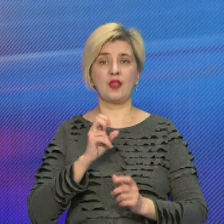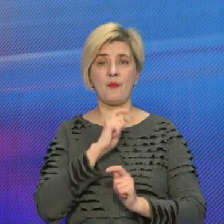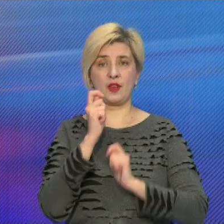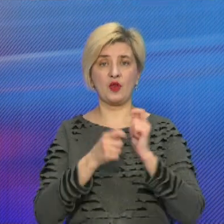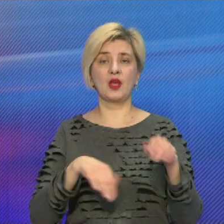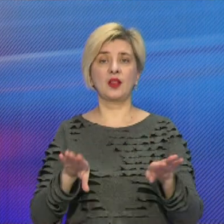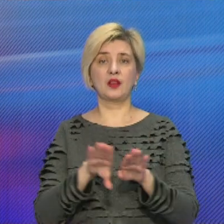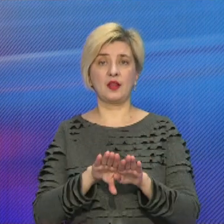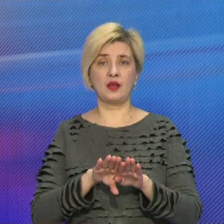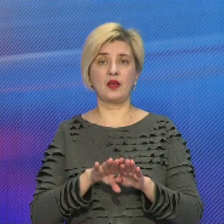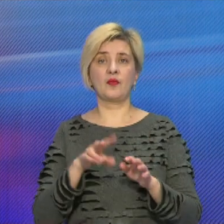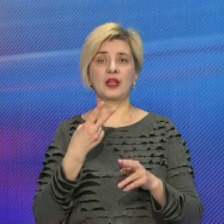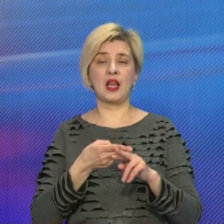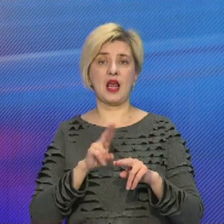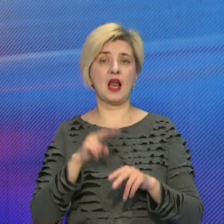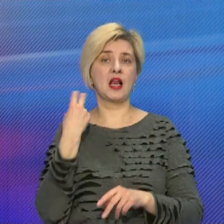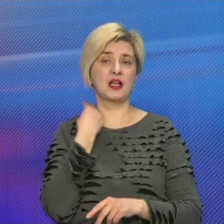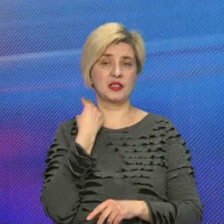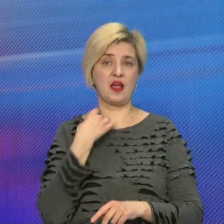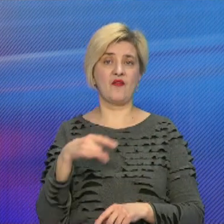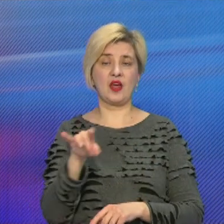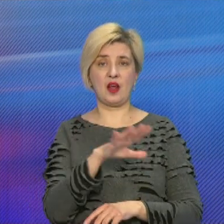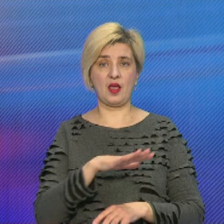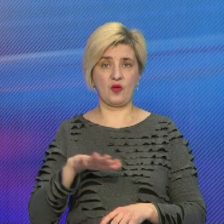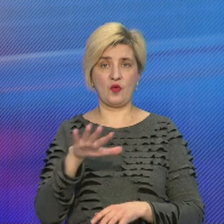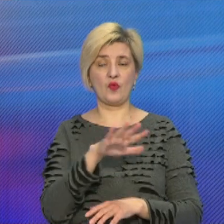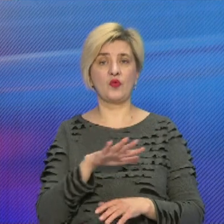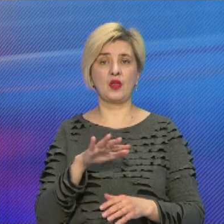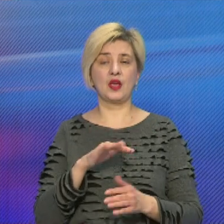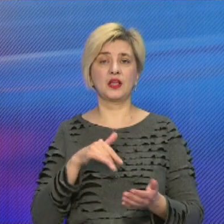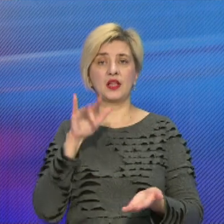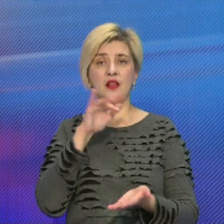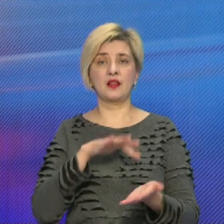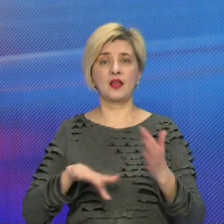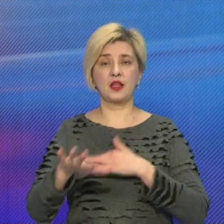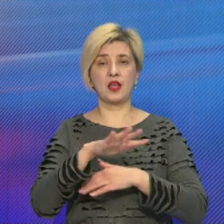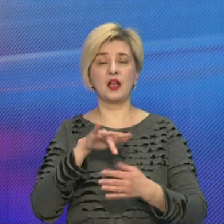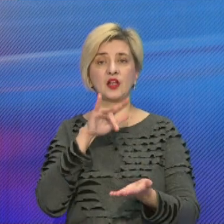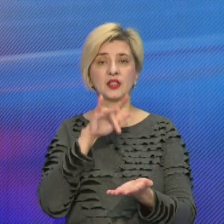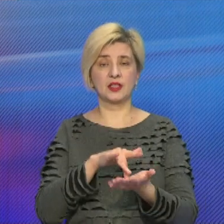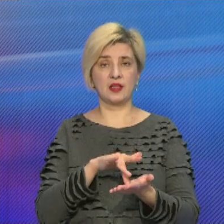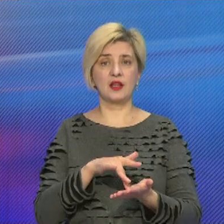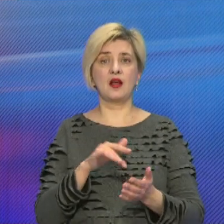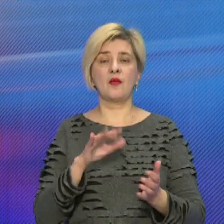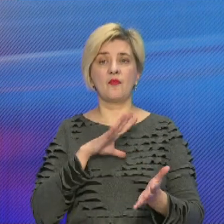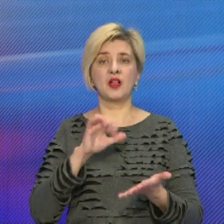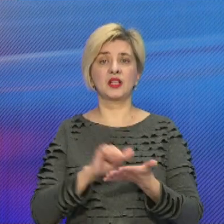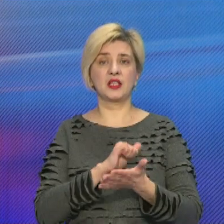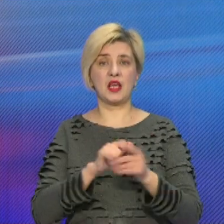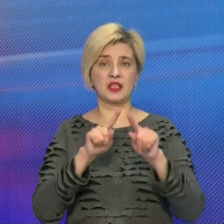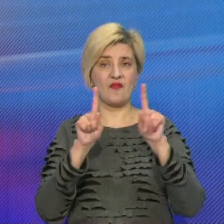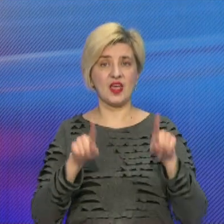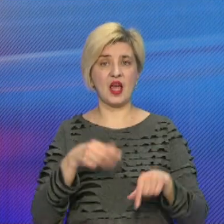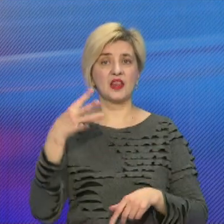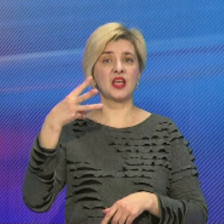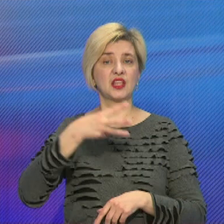министра и мясовой улады для Лицкого районного территориального центра социального обслуживания насельництва стал сертификат на 3000 рублей. Сродки